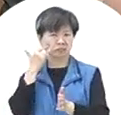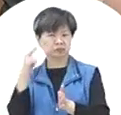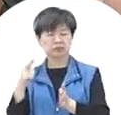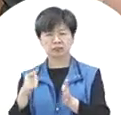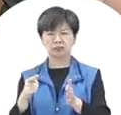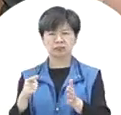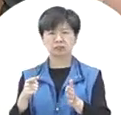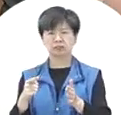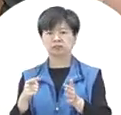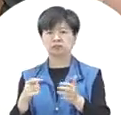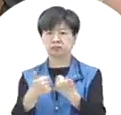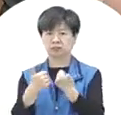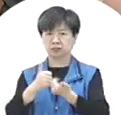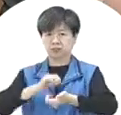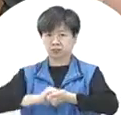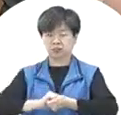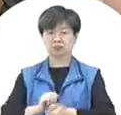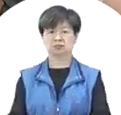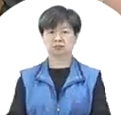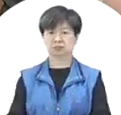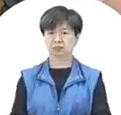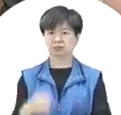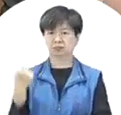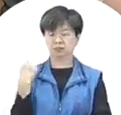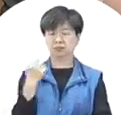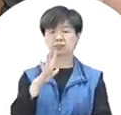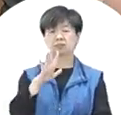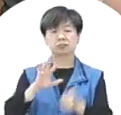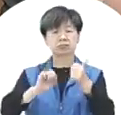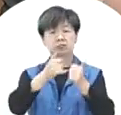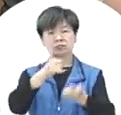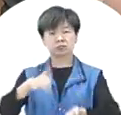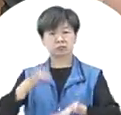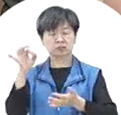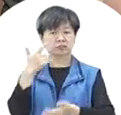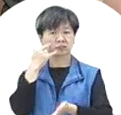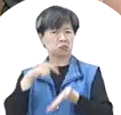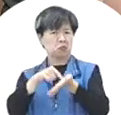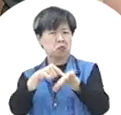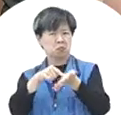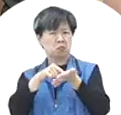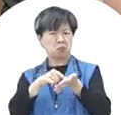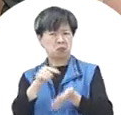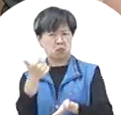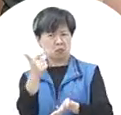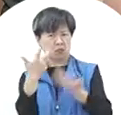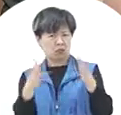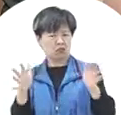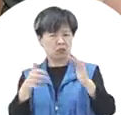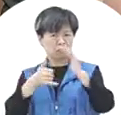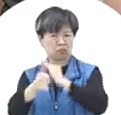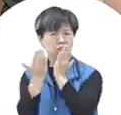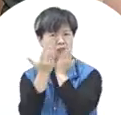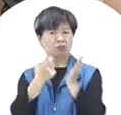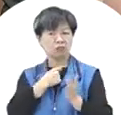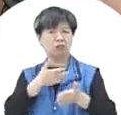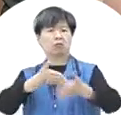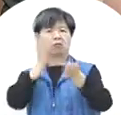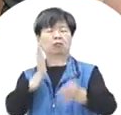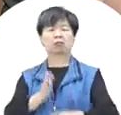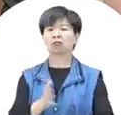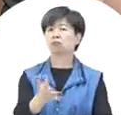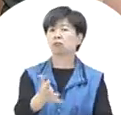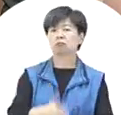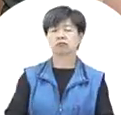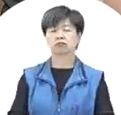什么昨天我们某议员提的家长的陈情有600多个，他们要去读，却没办法进这个学校？ 没有，